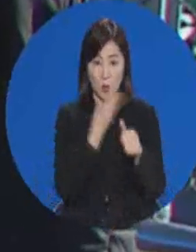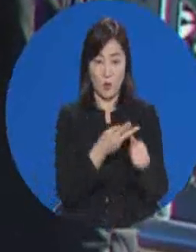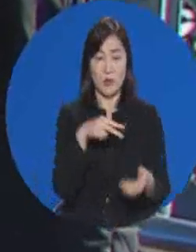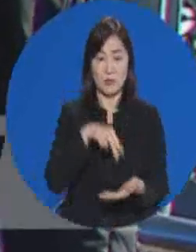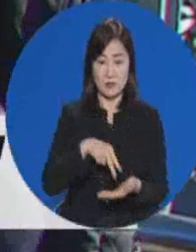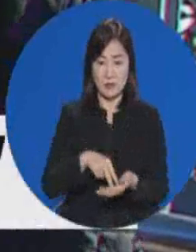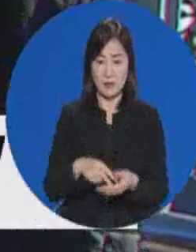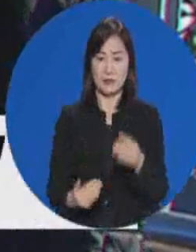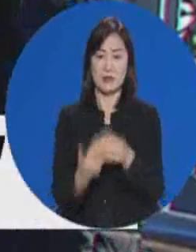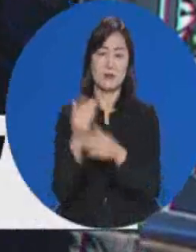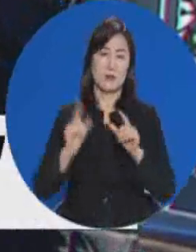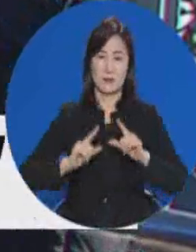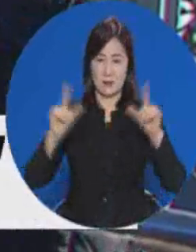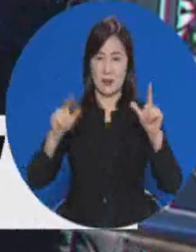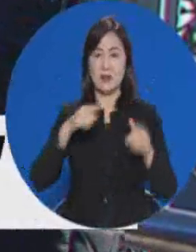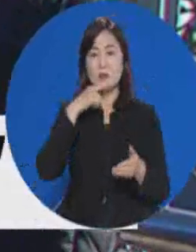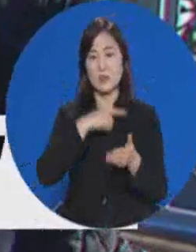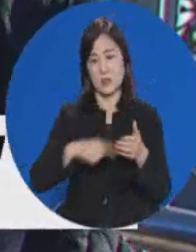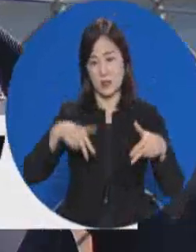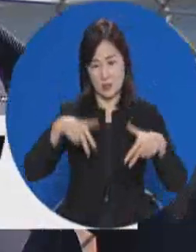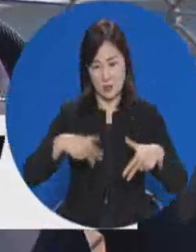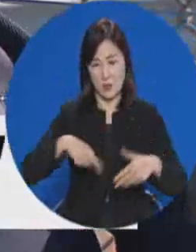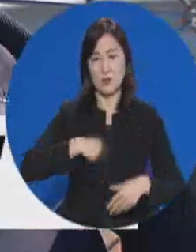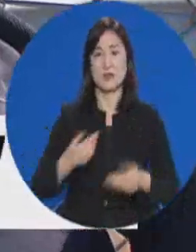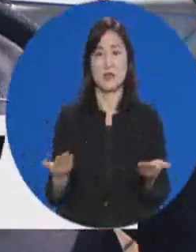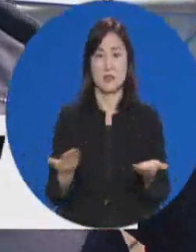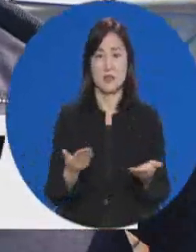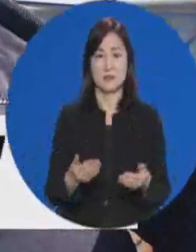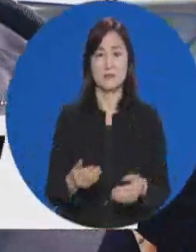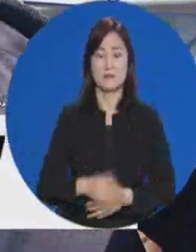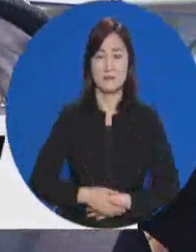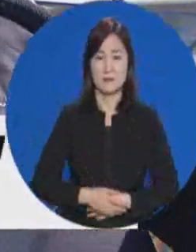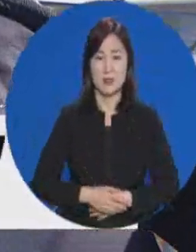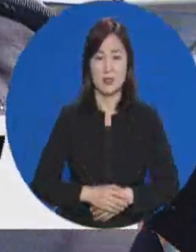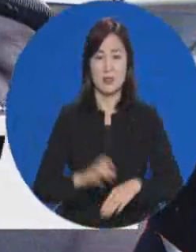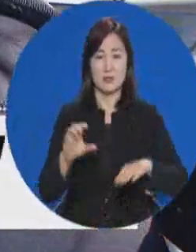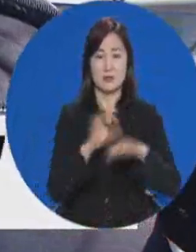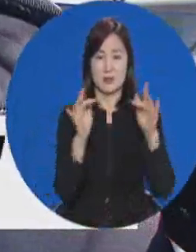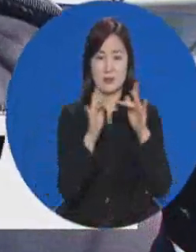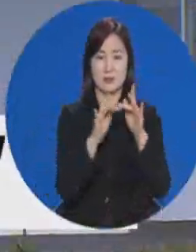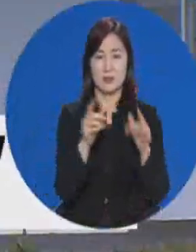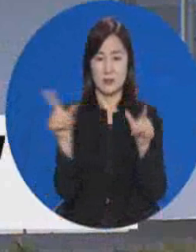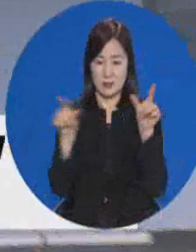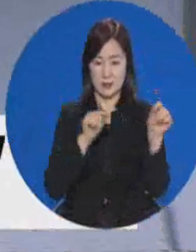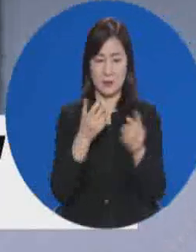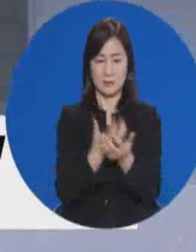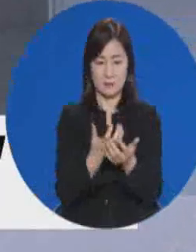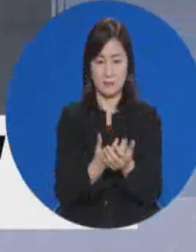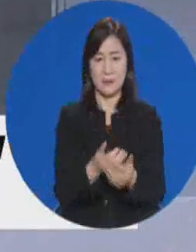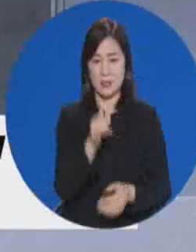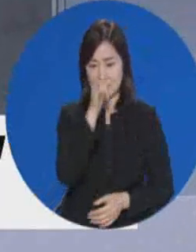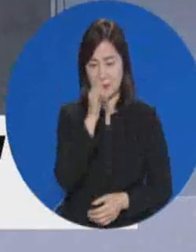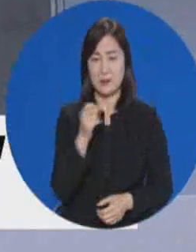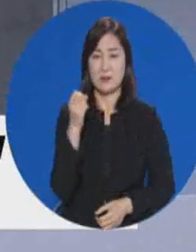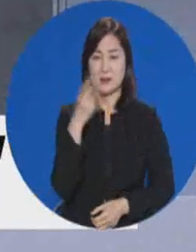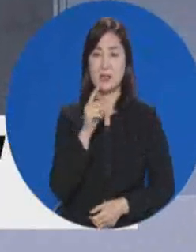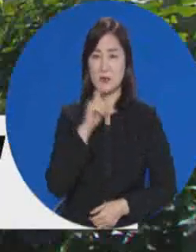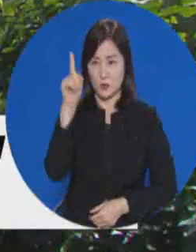사건 당일 피해 직원이 혼자 근무했다는 철도공사 내부 전산 시스템 기록을 확보하고 재고발에 나서기로